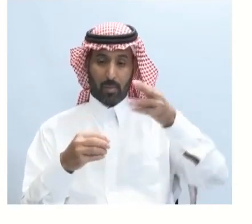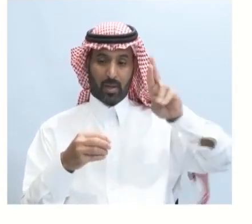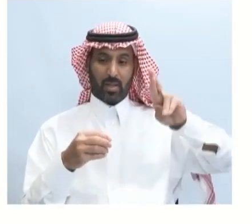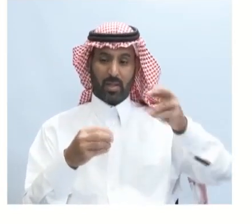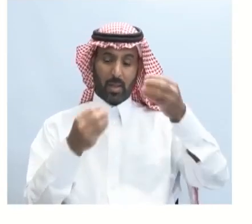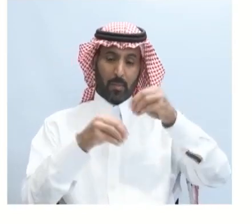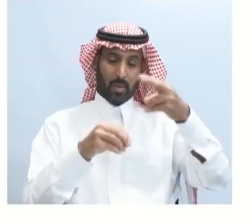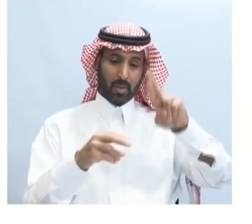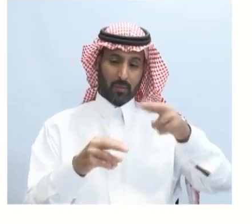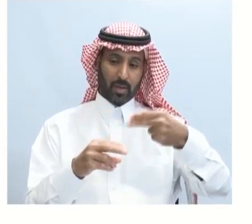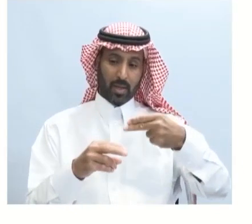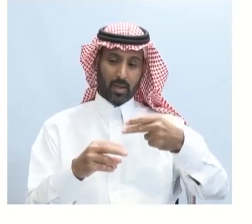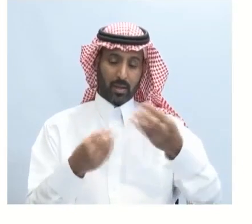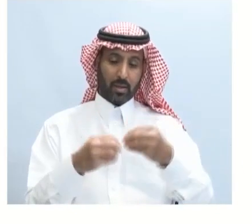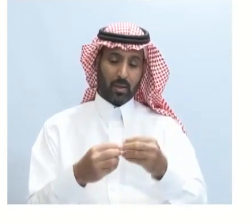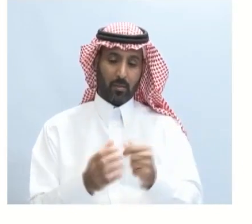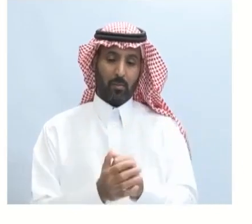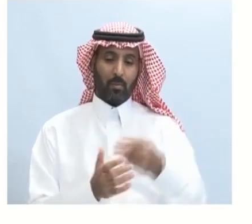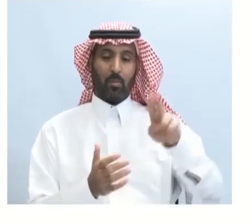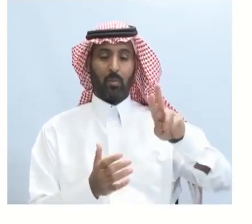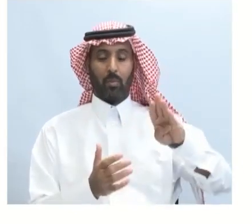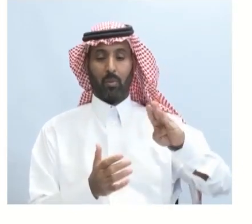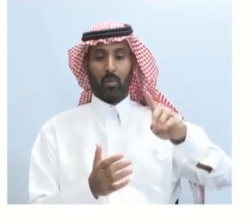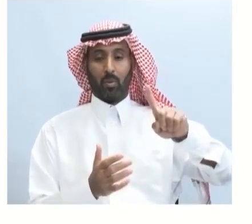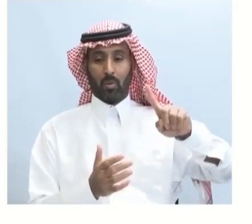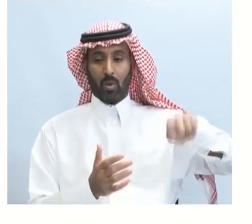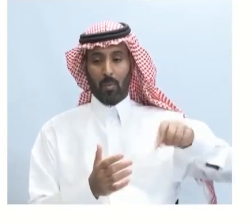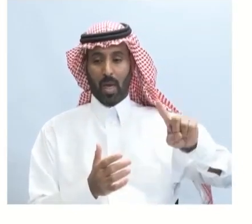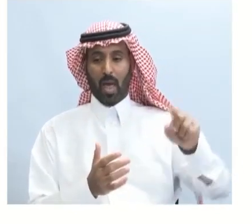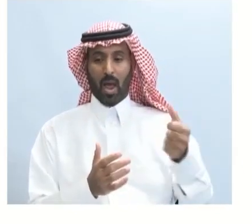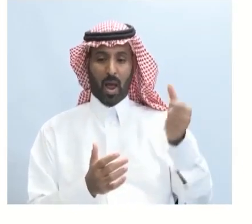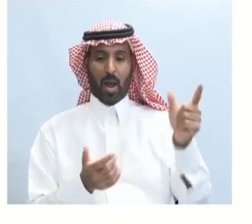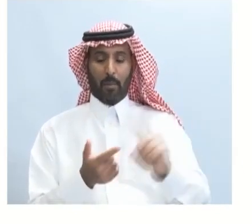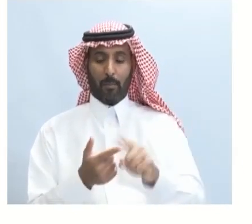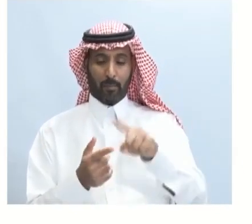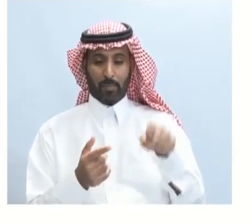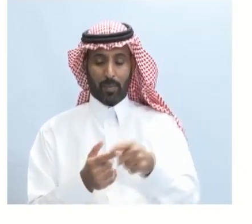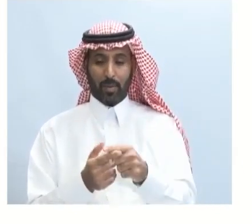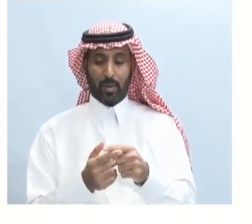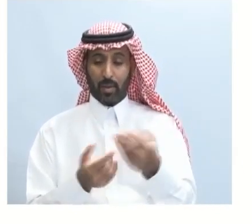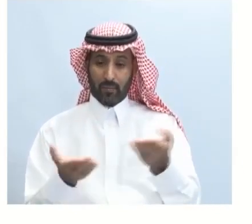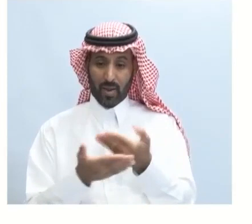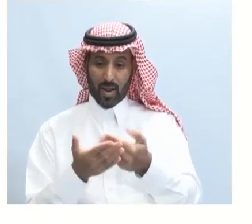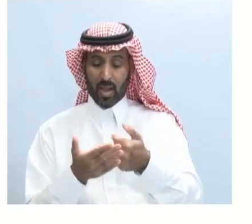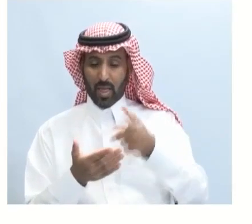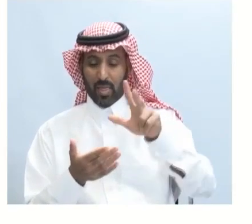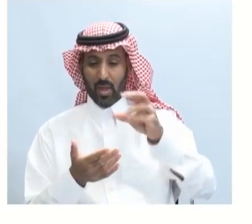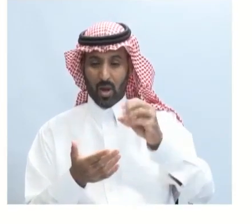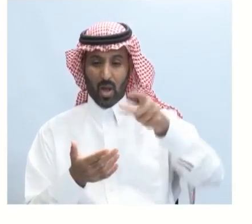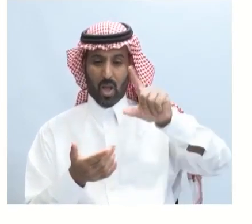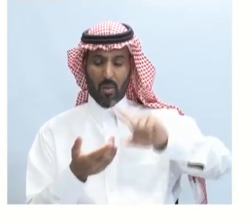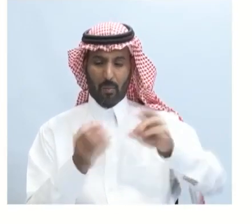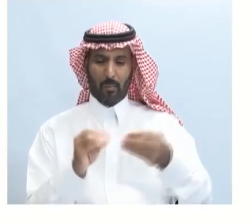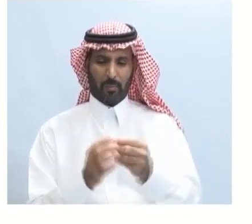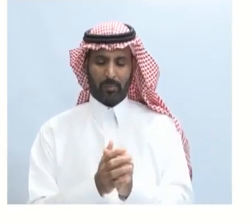واضفت له هيدروجين اذا سيعطيني بروبان اذا تفاعل الايثين والكلور لتكوين واحد واثنين